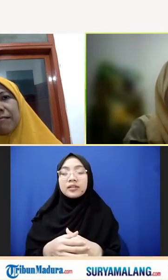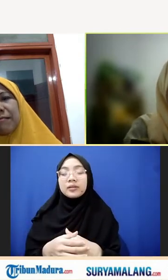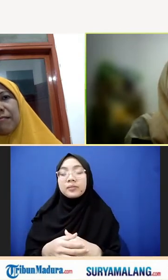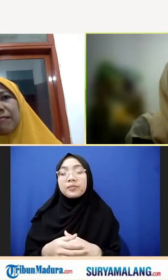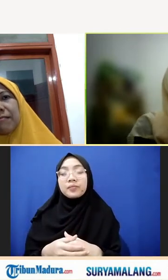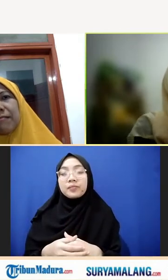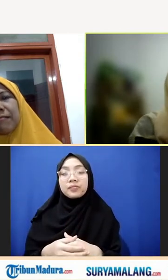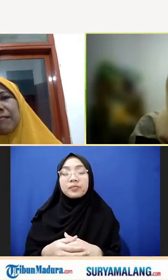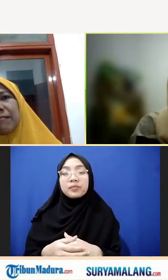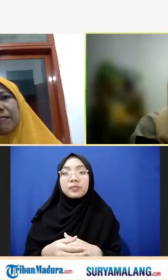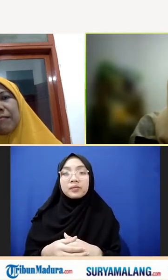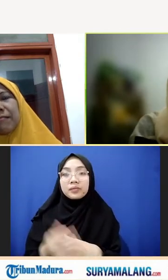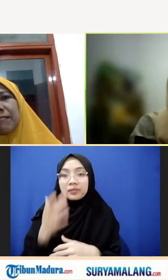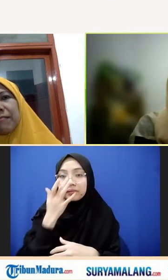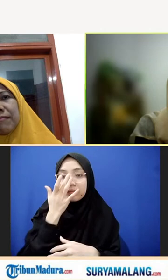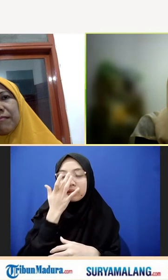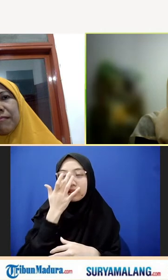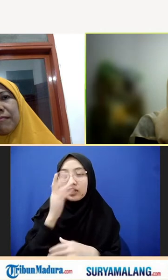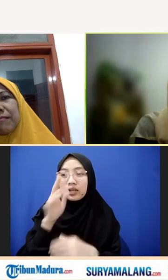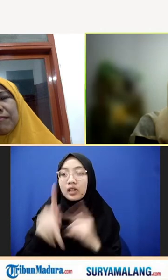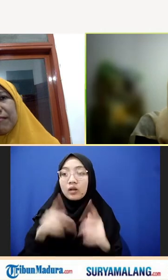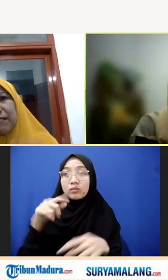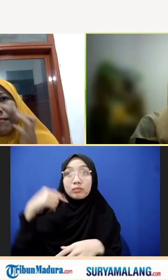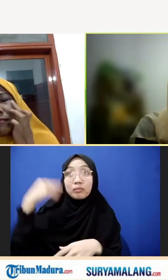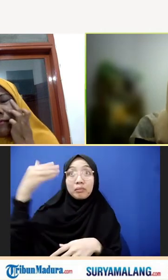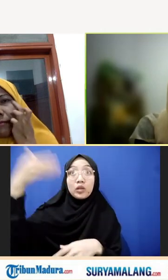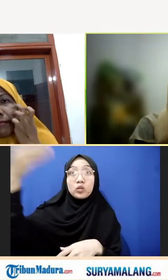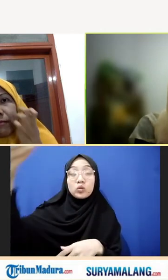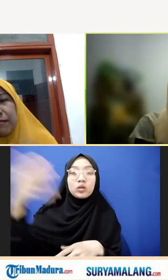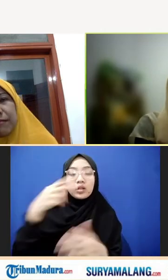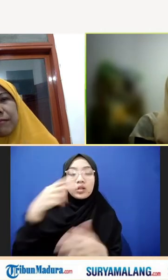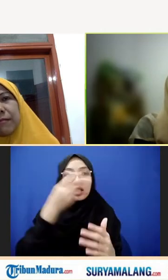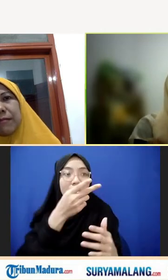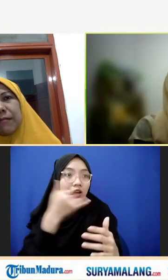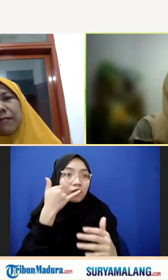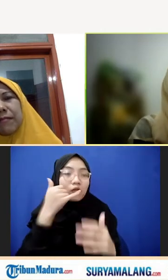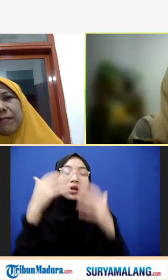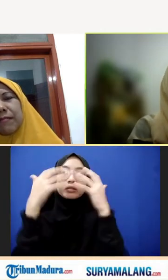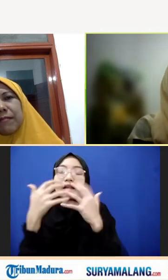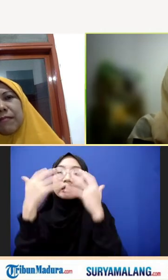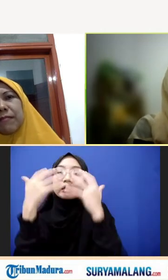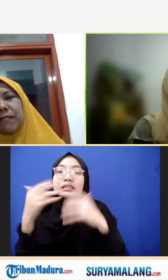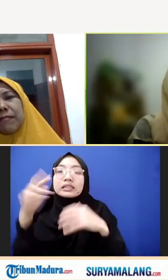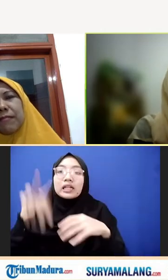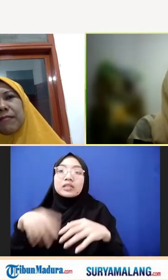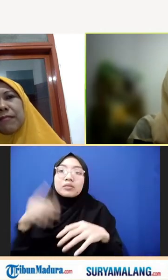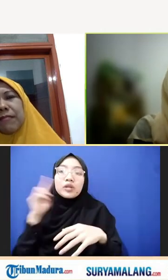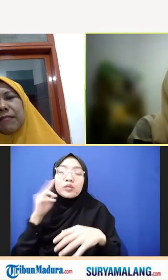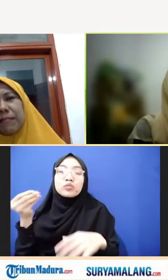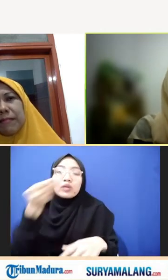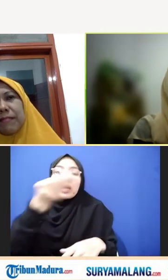Kan? Nah, jadi besok-besok kalau dia lihat handphone, dia akan nangis lagi supaya ibu ngasih.